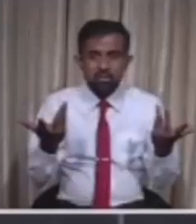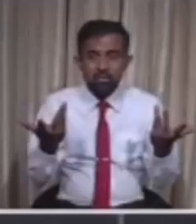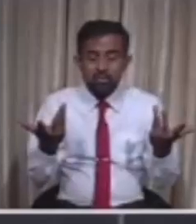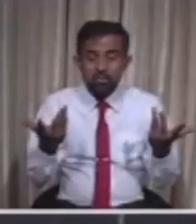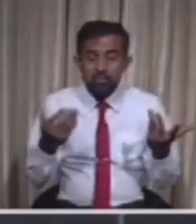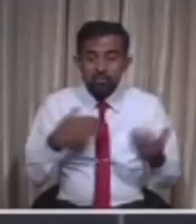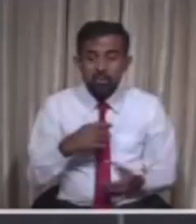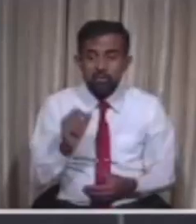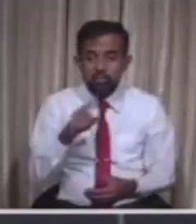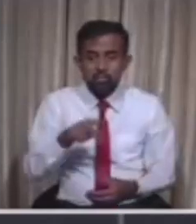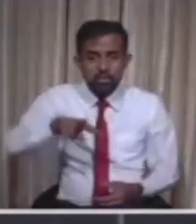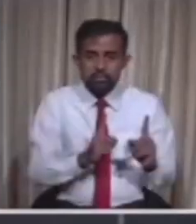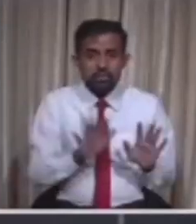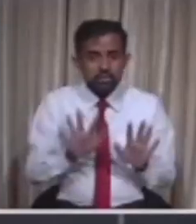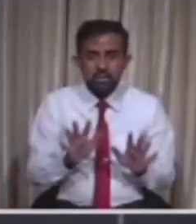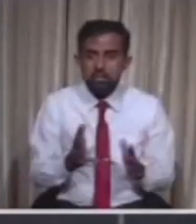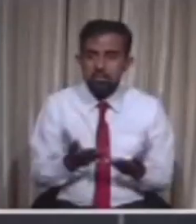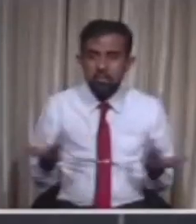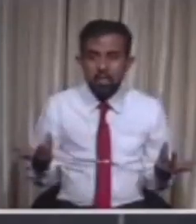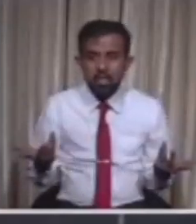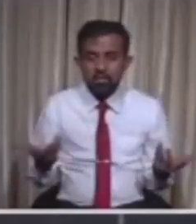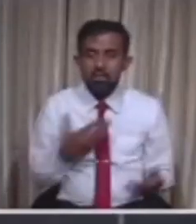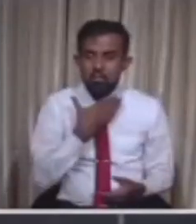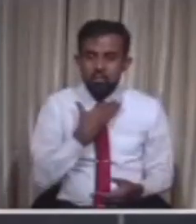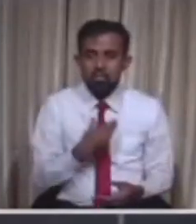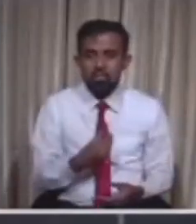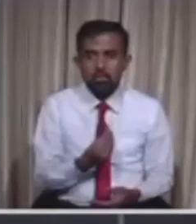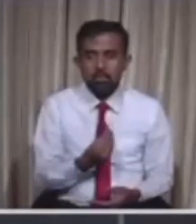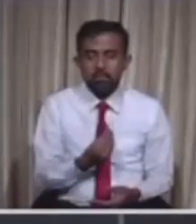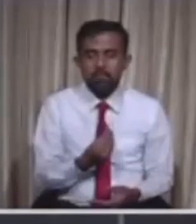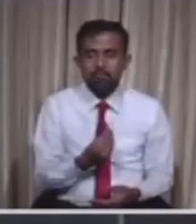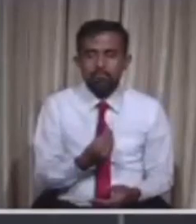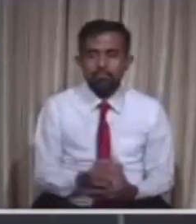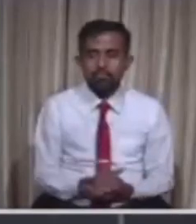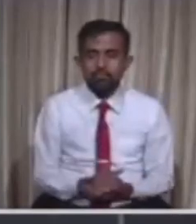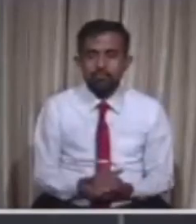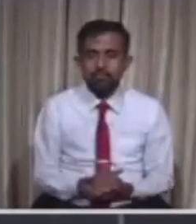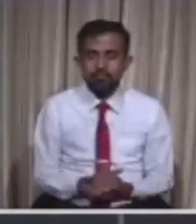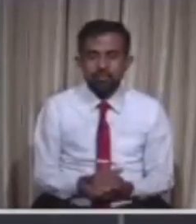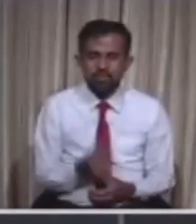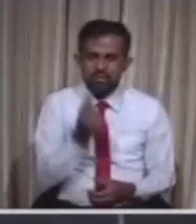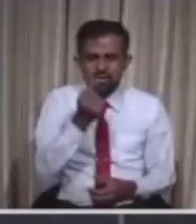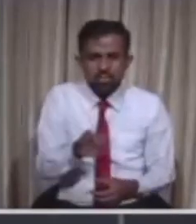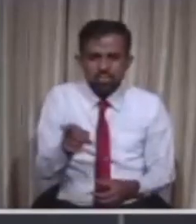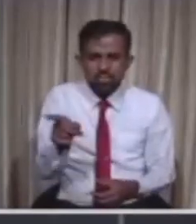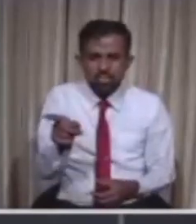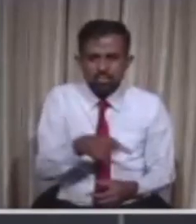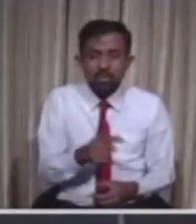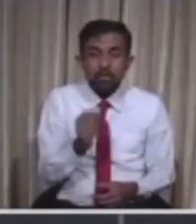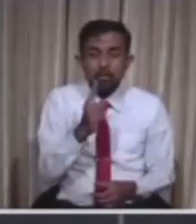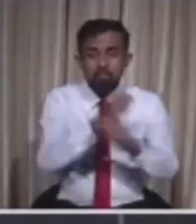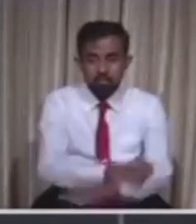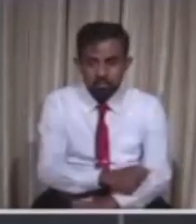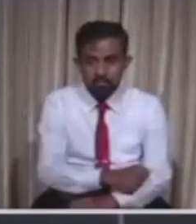කෘතීමයි. රුපියල 200ට තියාගන්න බෑ. ඒක මිත්‍යාව. ඒක බොරුව. ඒ නිසා ටික දවසකින් මේ රුපියල